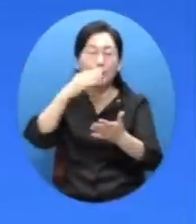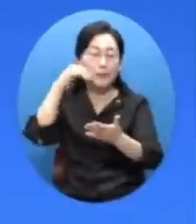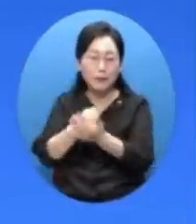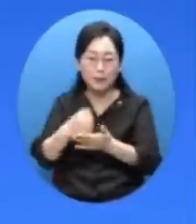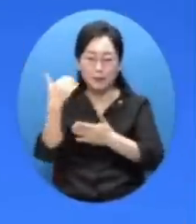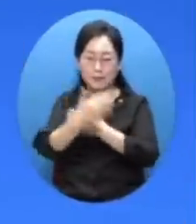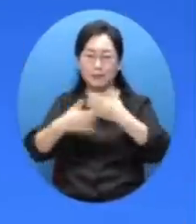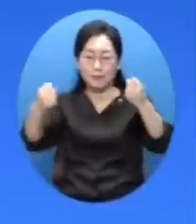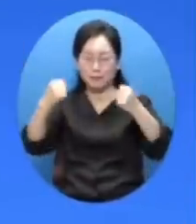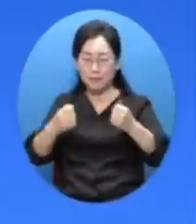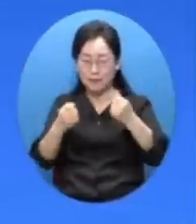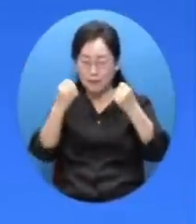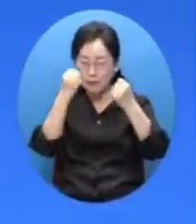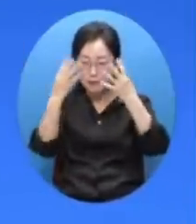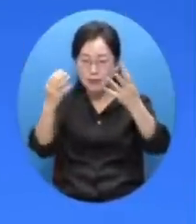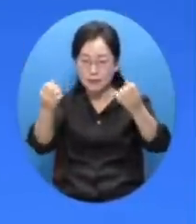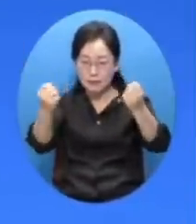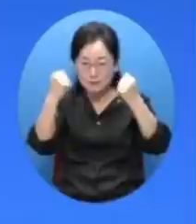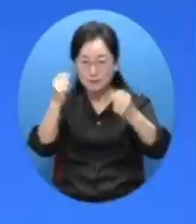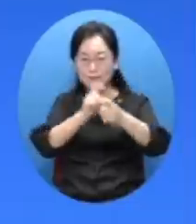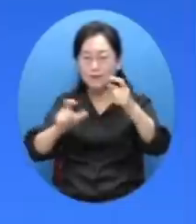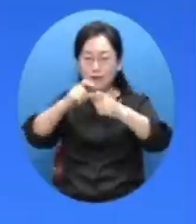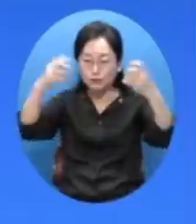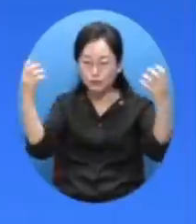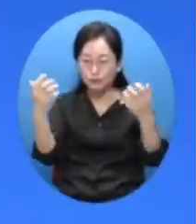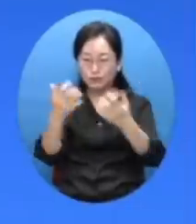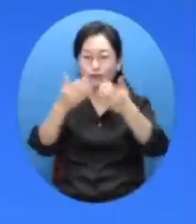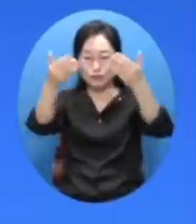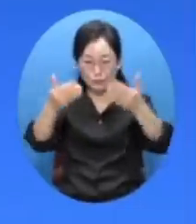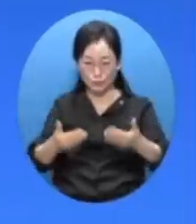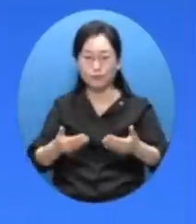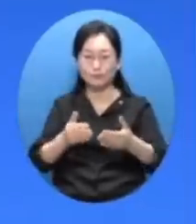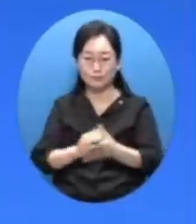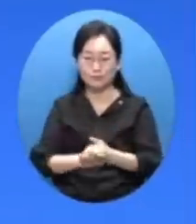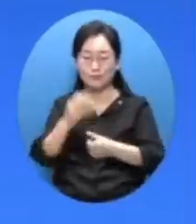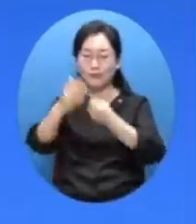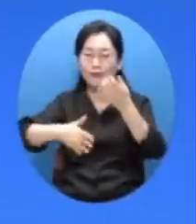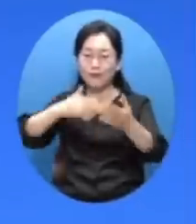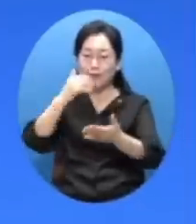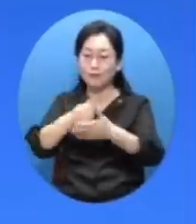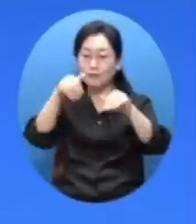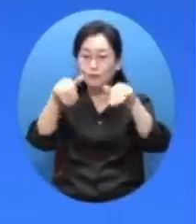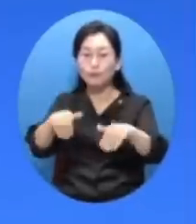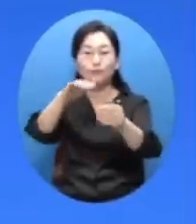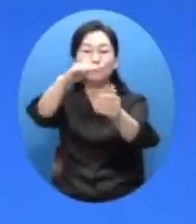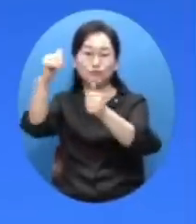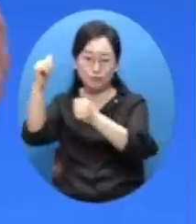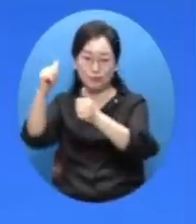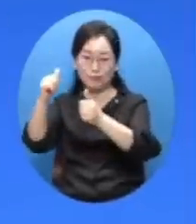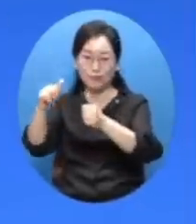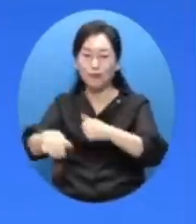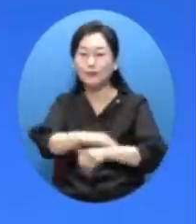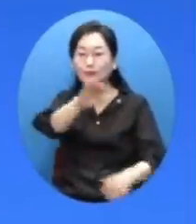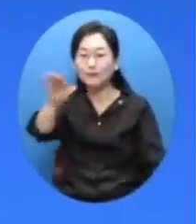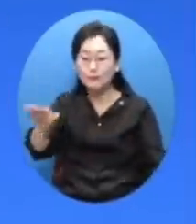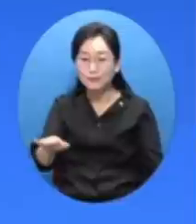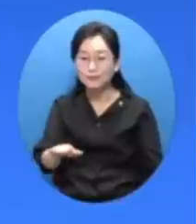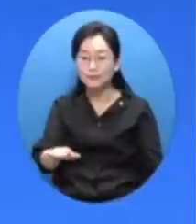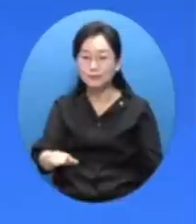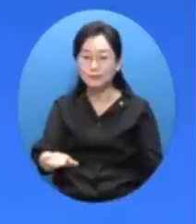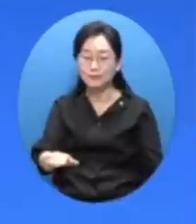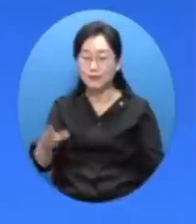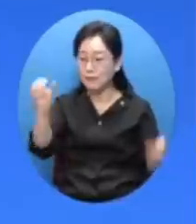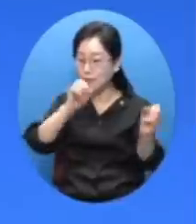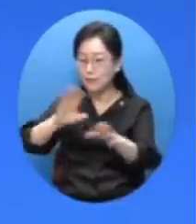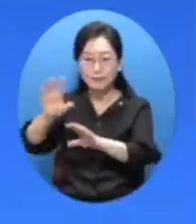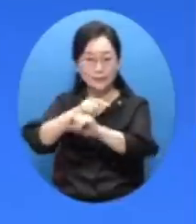되고 세월에 때 풍성한 은혜를 우리에게 부어주시는 것입니다. 하나님께서 우리를 종으로 부르시고 우리를 절대로